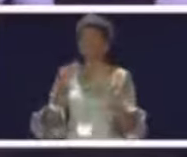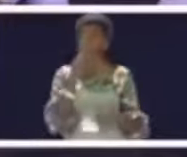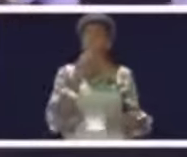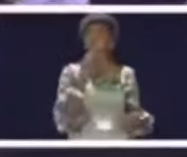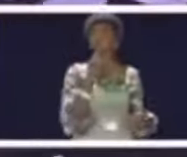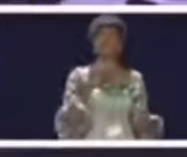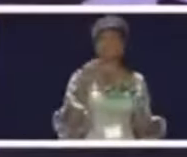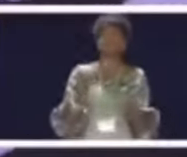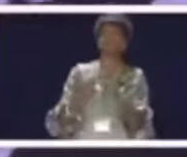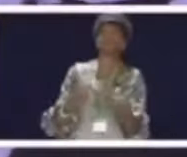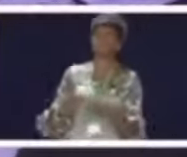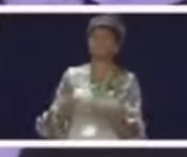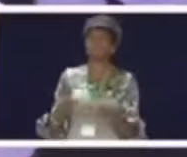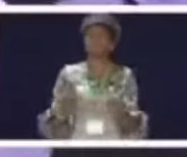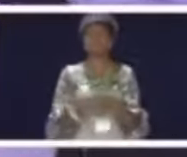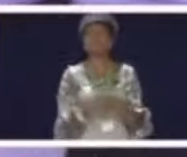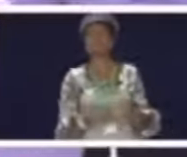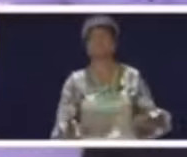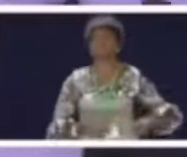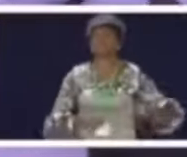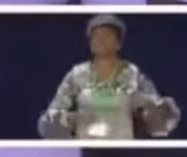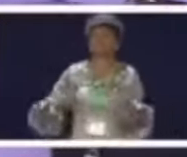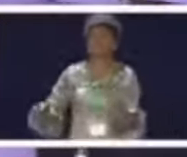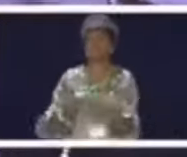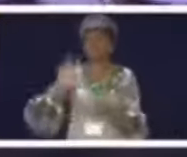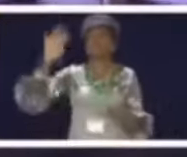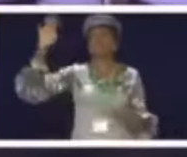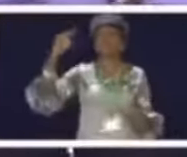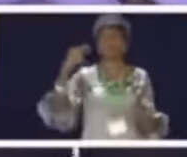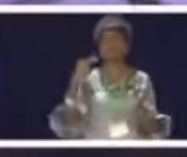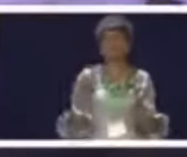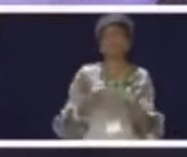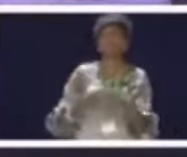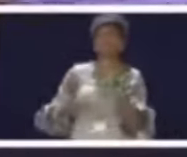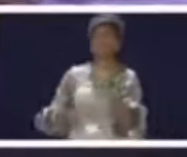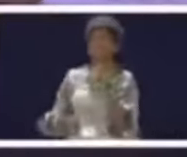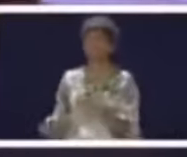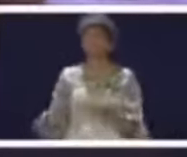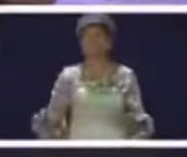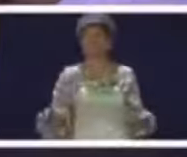Kò sọ́rúkọ tó dùn lẹ́nu bí orúkọ rẹ̀.